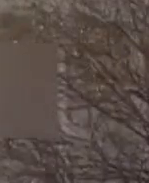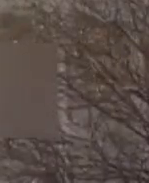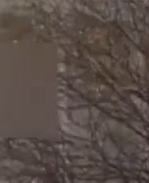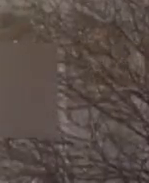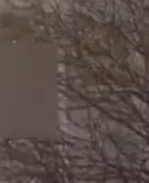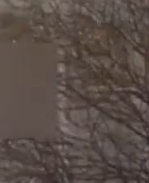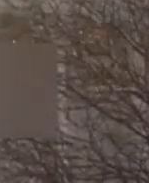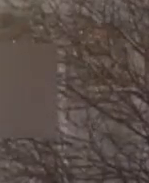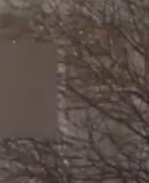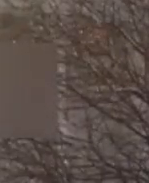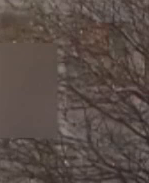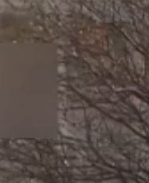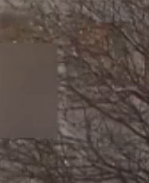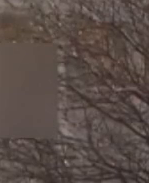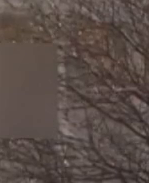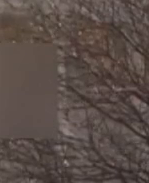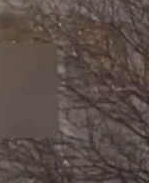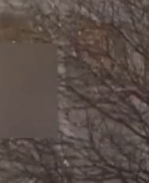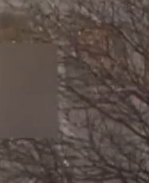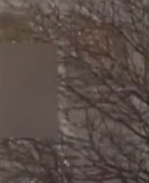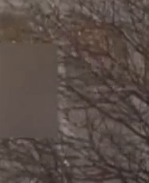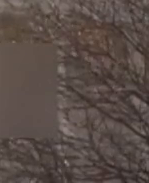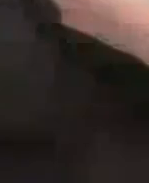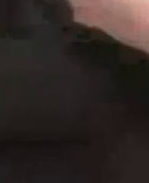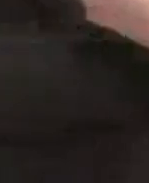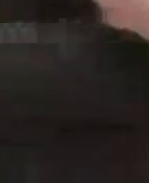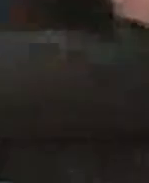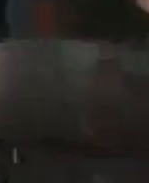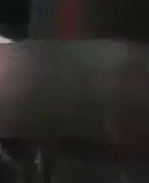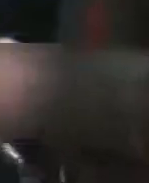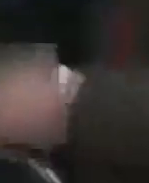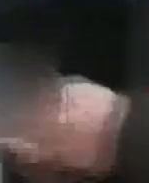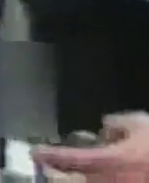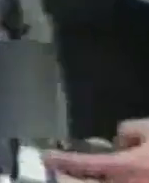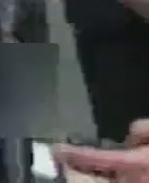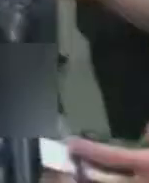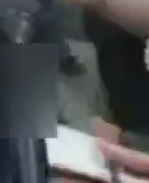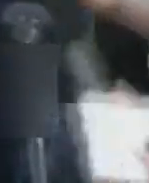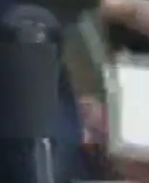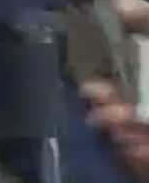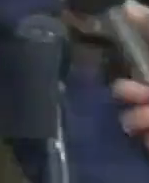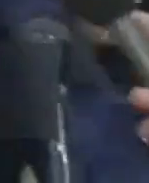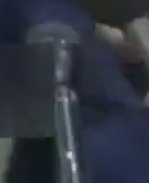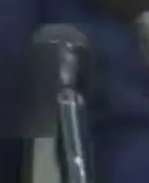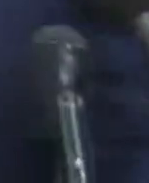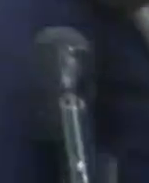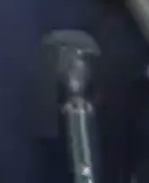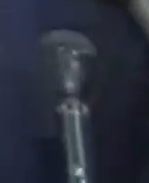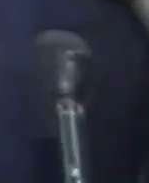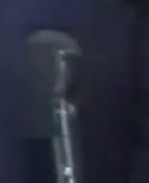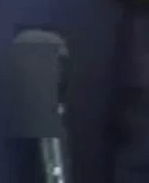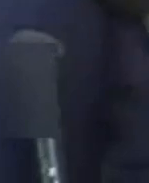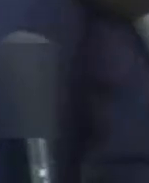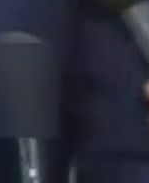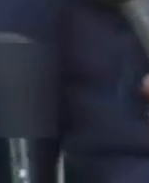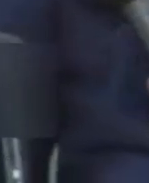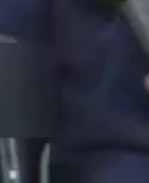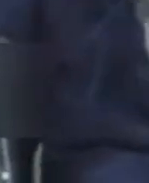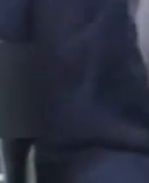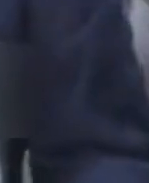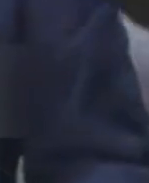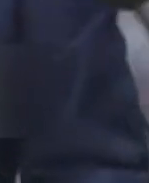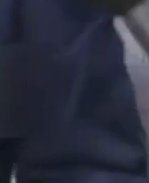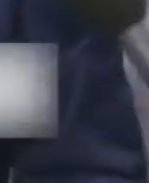хуулийн хүчингүй гагцгүй энэ хэргийн талаарх Америкийн Сенатын байр суурийг илэрхийлэх юм байна. За энэ баримт бичигт гэмт хэргийн гол